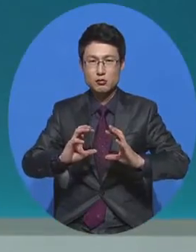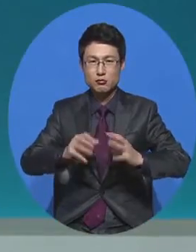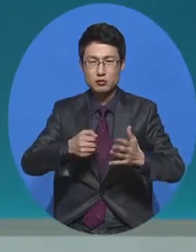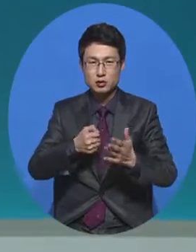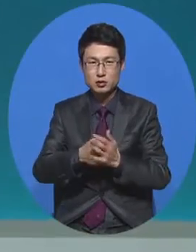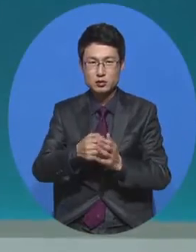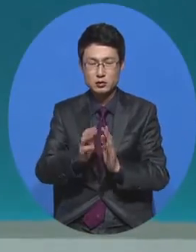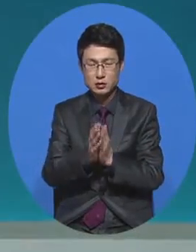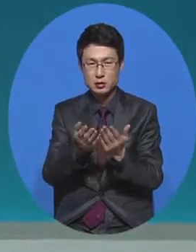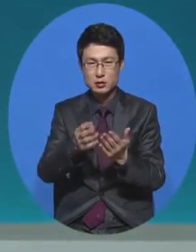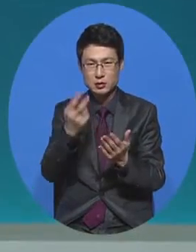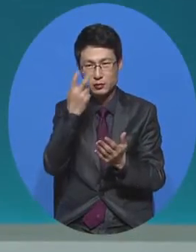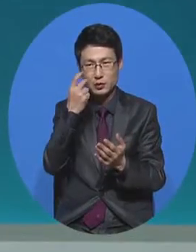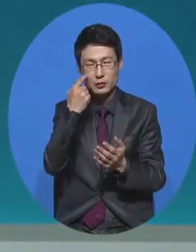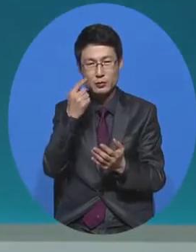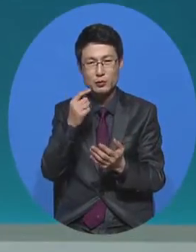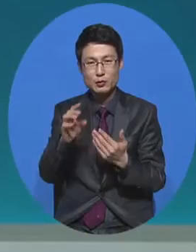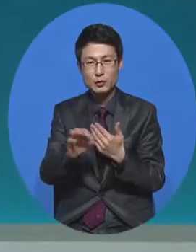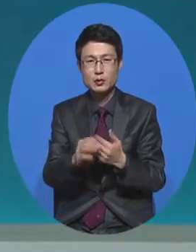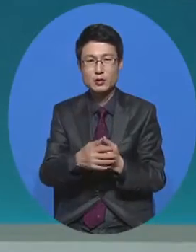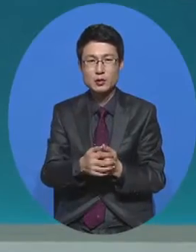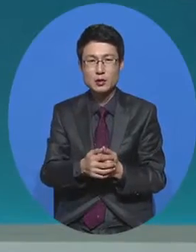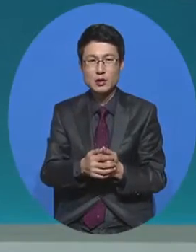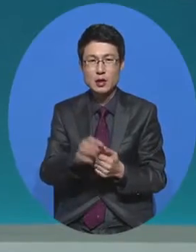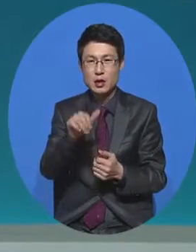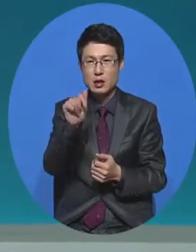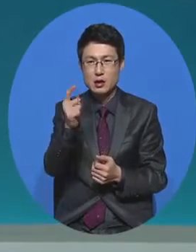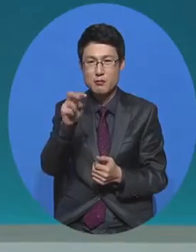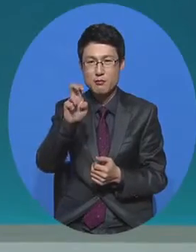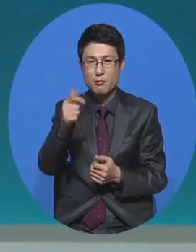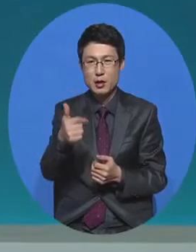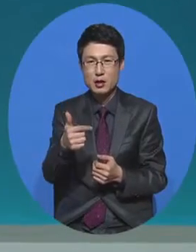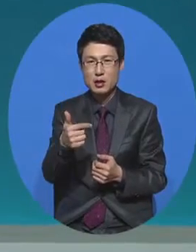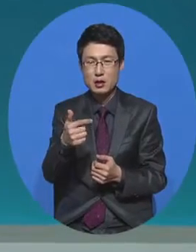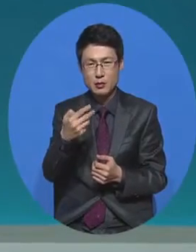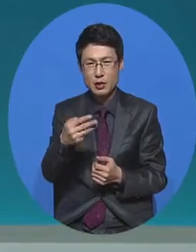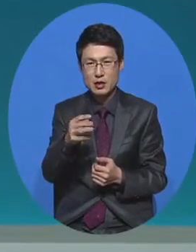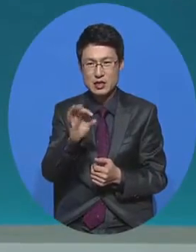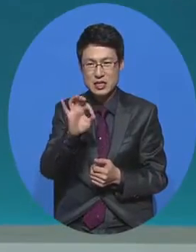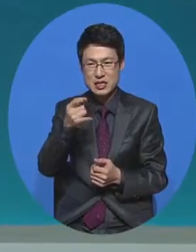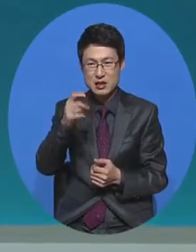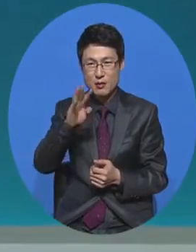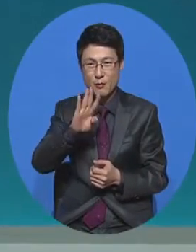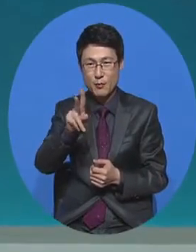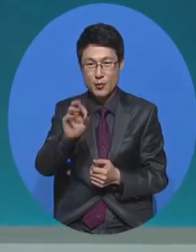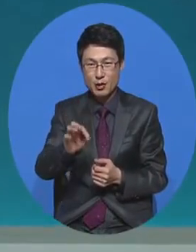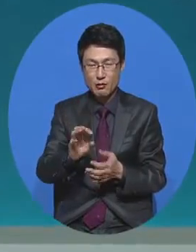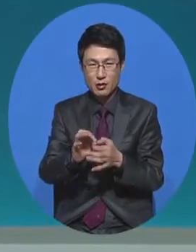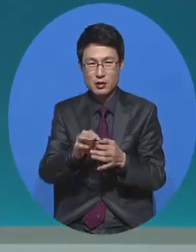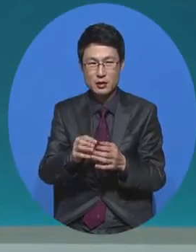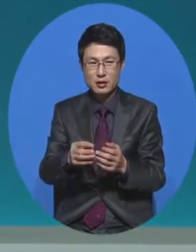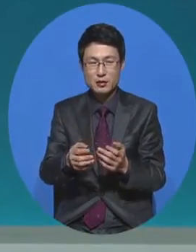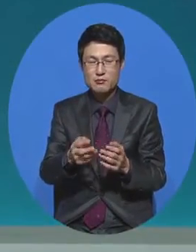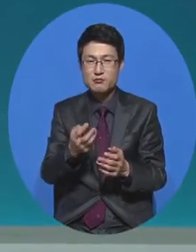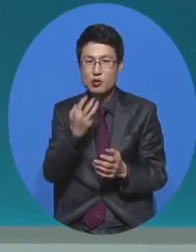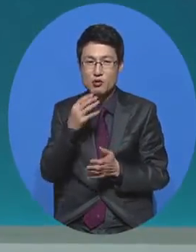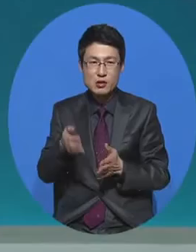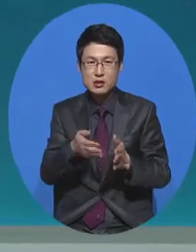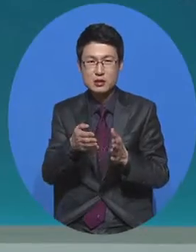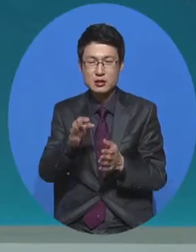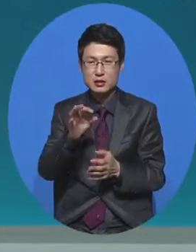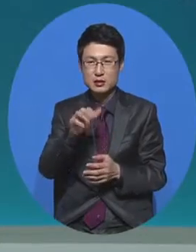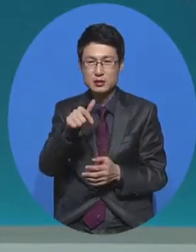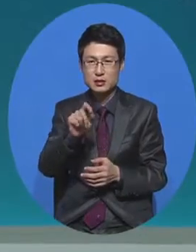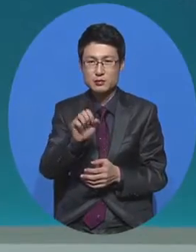살펴보면 음 한마루 병과 관련해서 경상도에서 정환 직 정용기